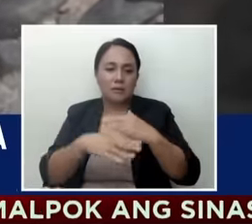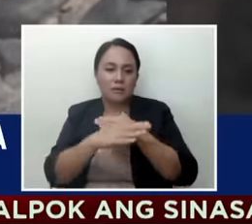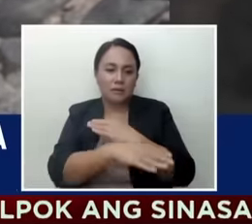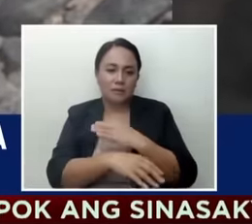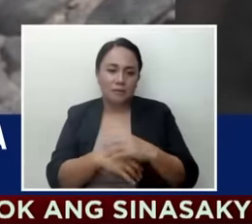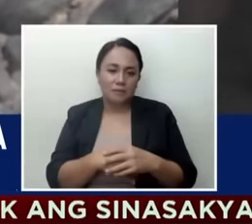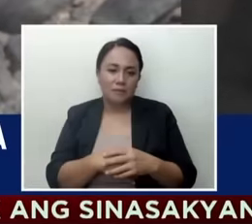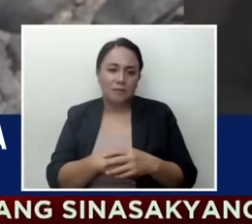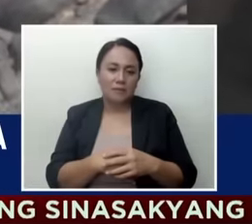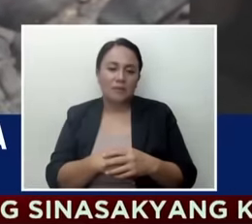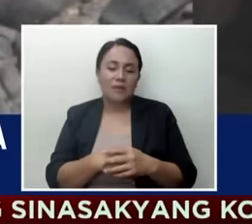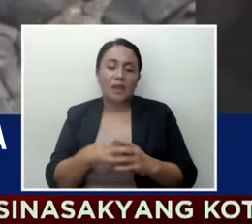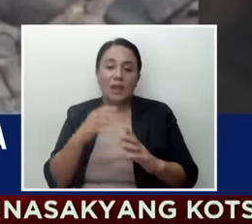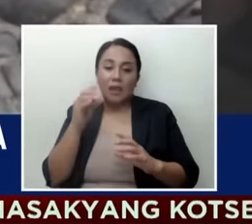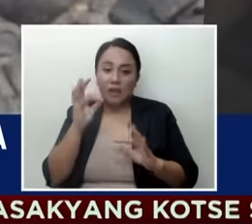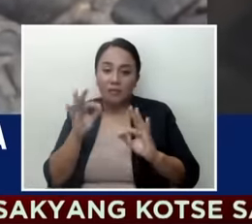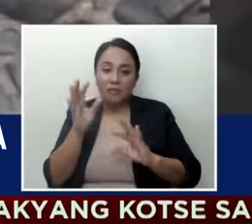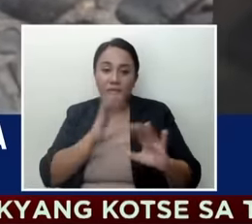Pag chemical yung